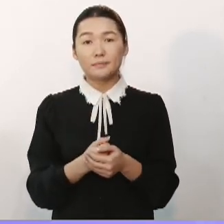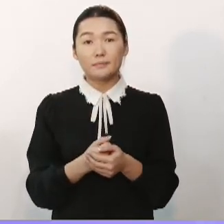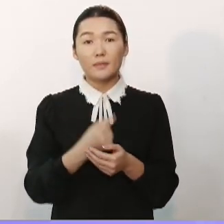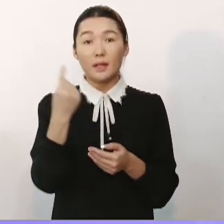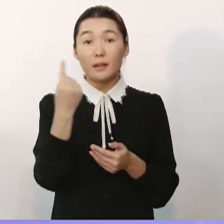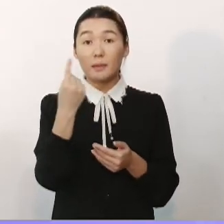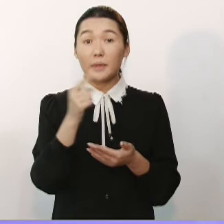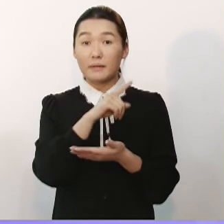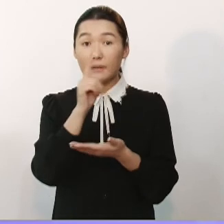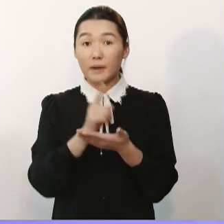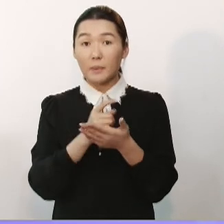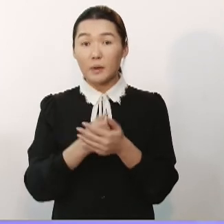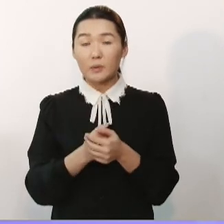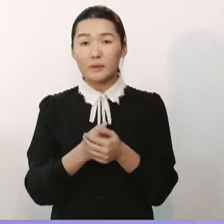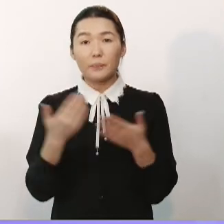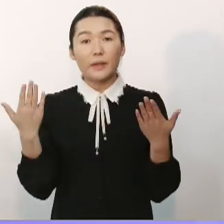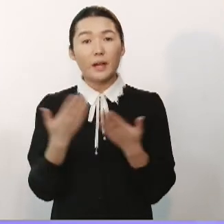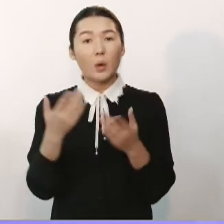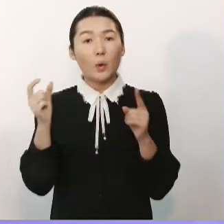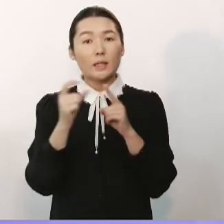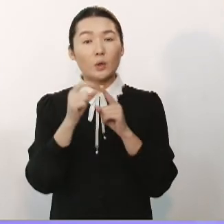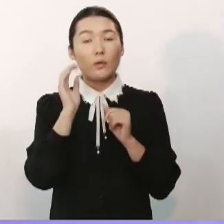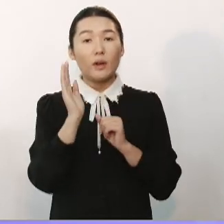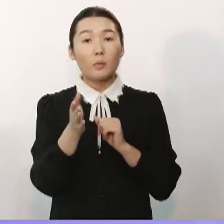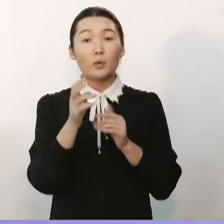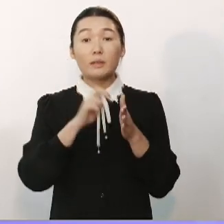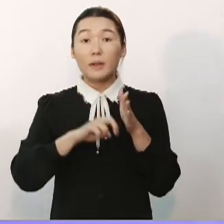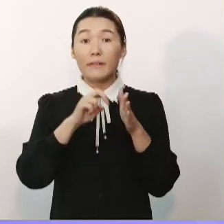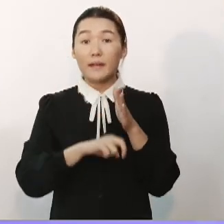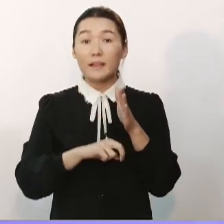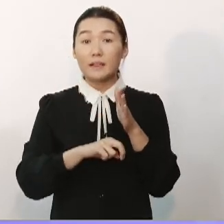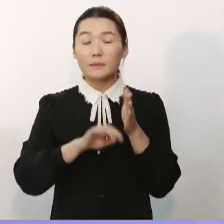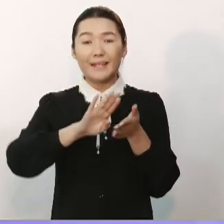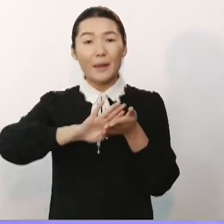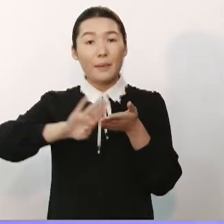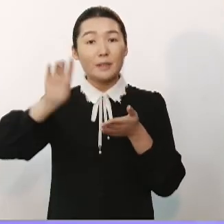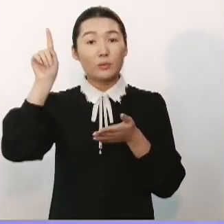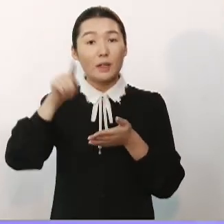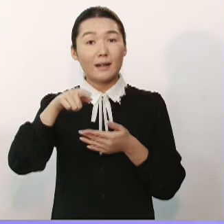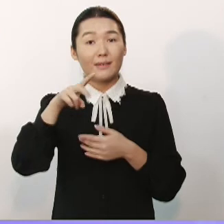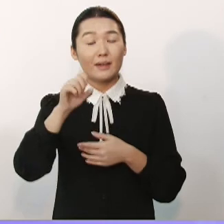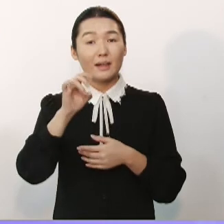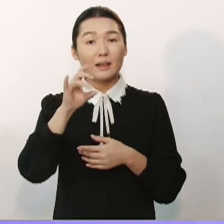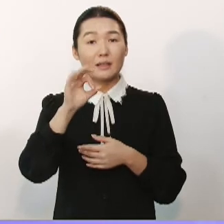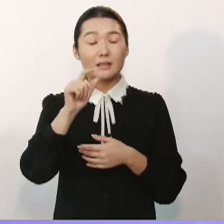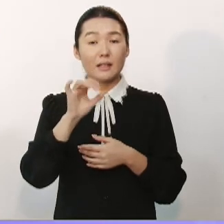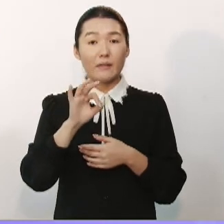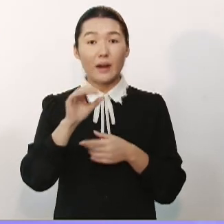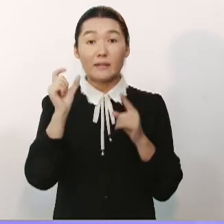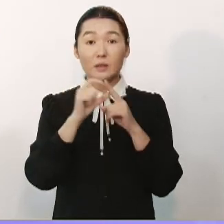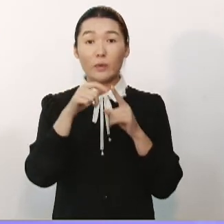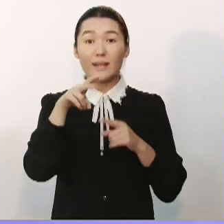первый вопрос. Какое слово будет проверочным для безударного гласного в слове